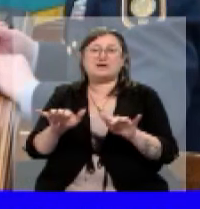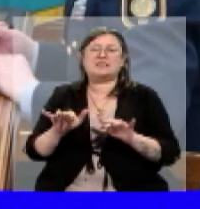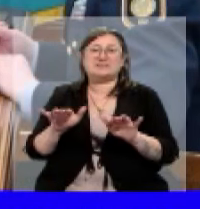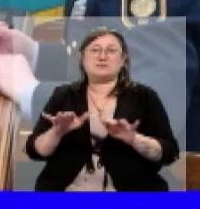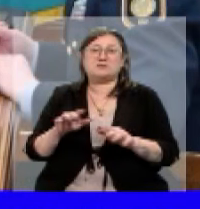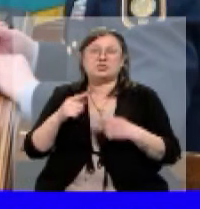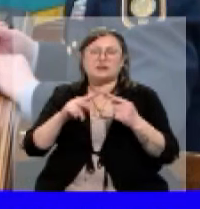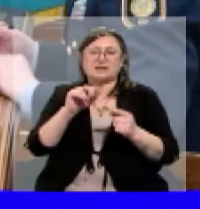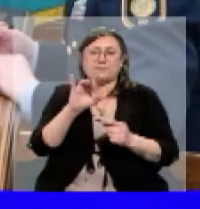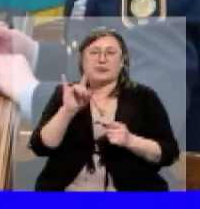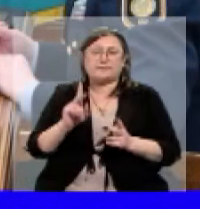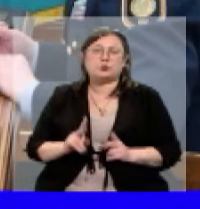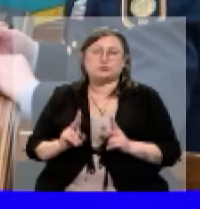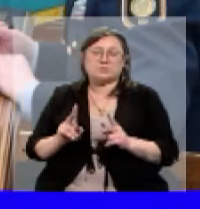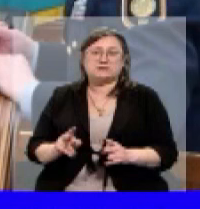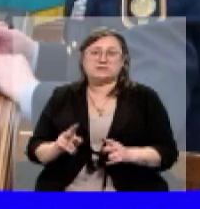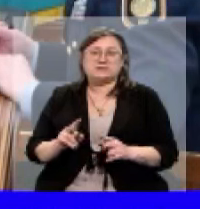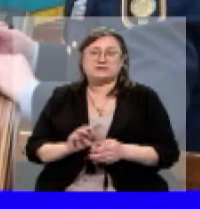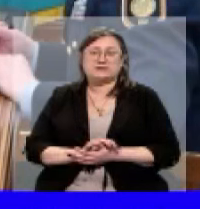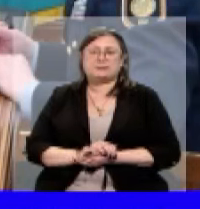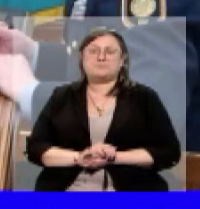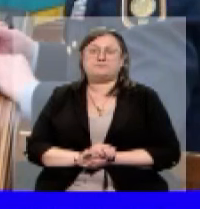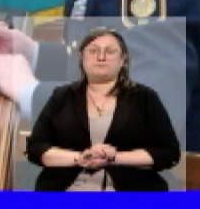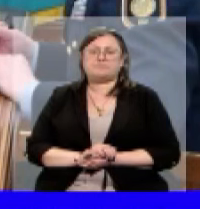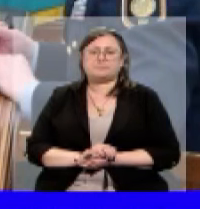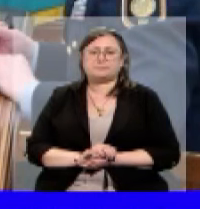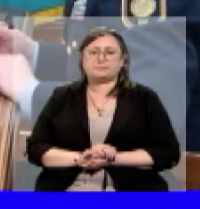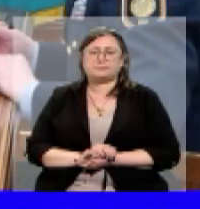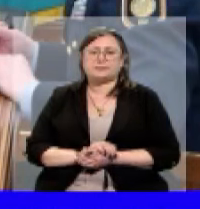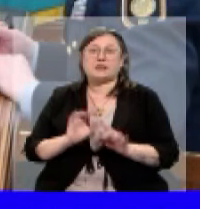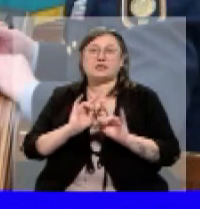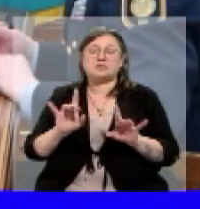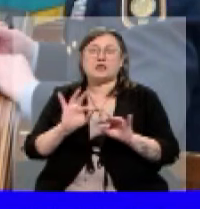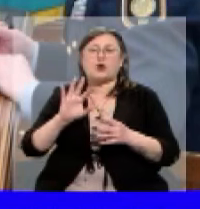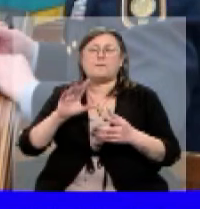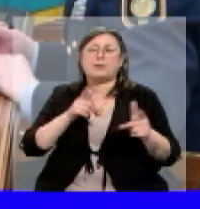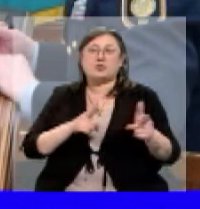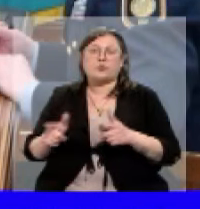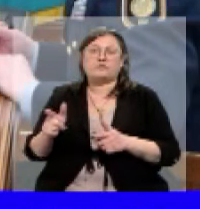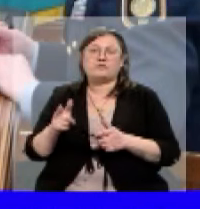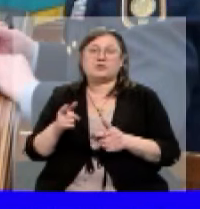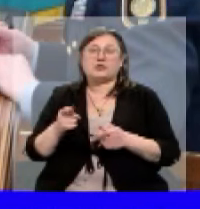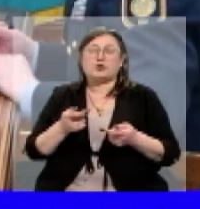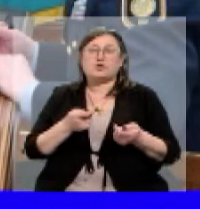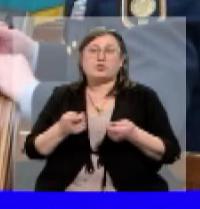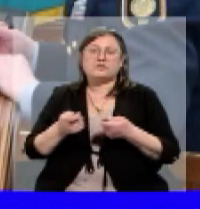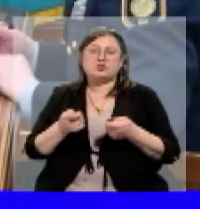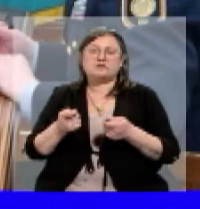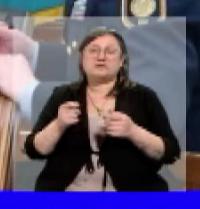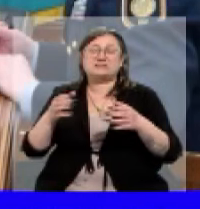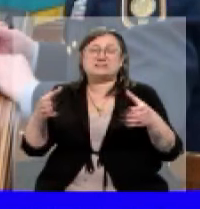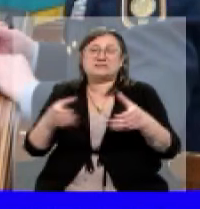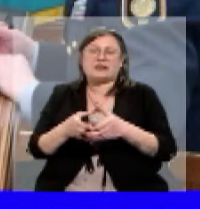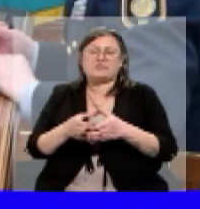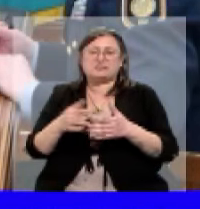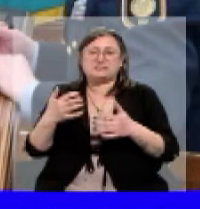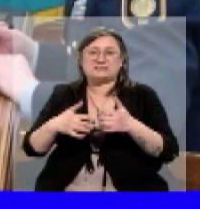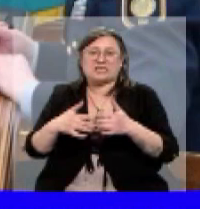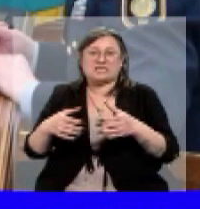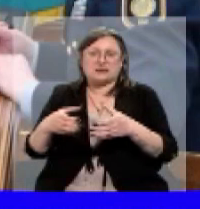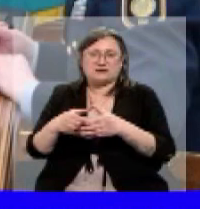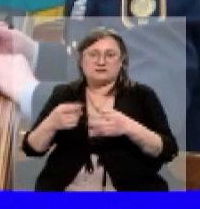жататын басшылық құрамды кезектен тыс аттестациядан өткізуге дайындық барысы жайында айтты. Кездесу соңында Қасым-Жомарт